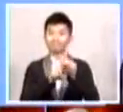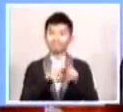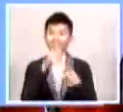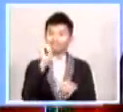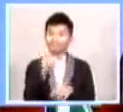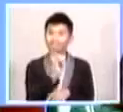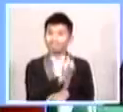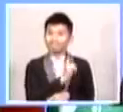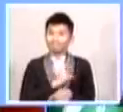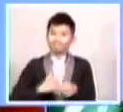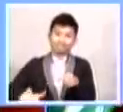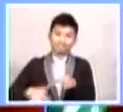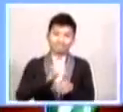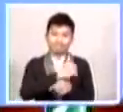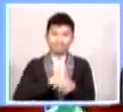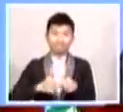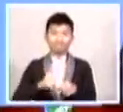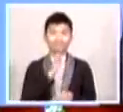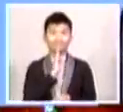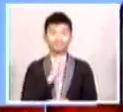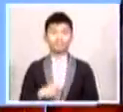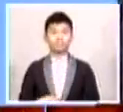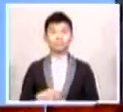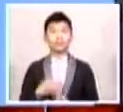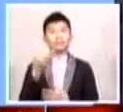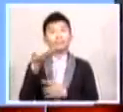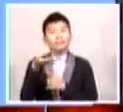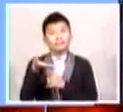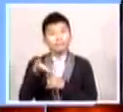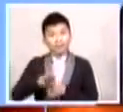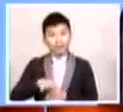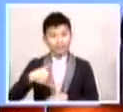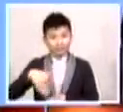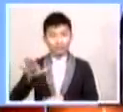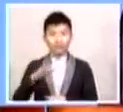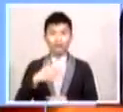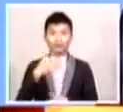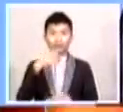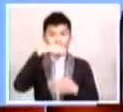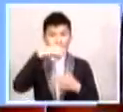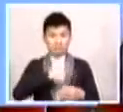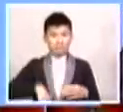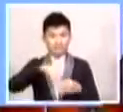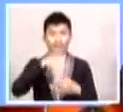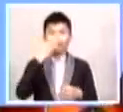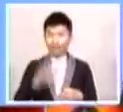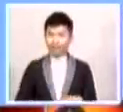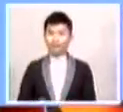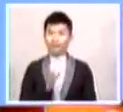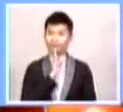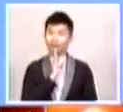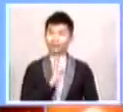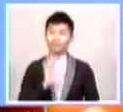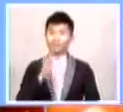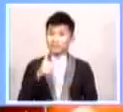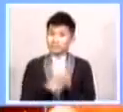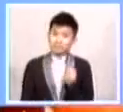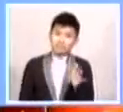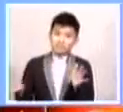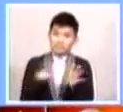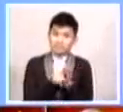遍全台湾。他离开人间的时候是败选的，是失意的，但他的一